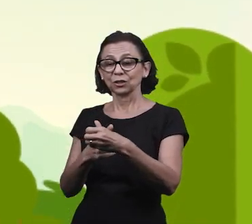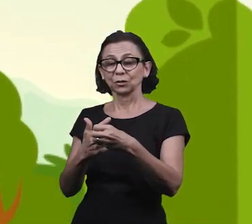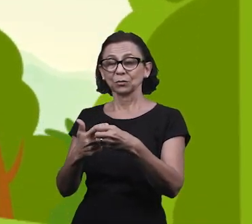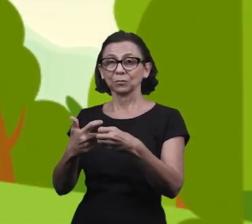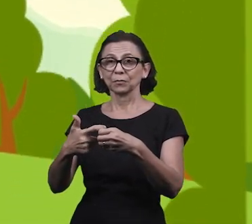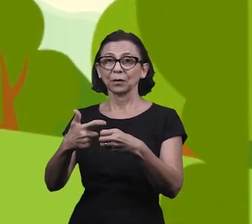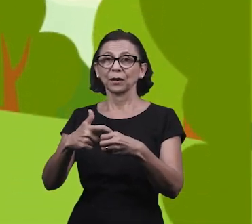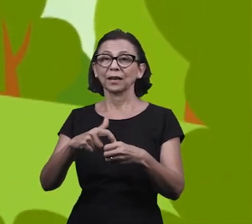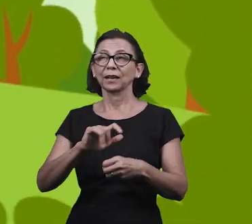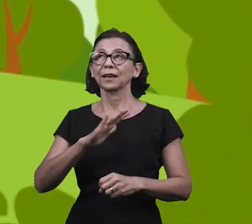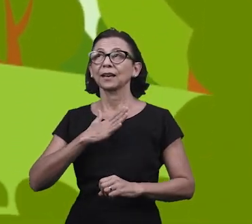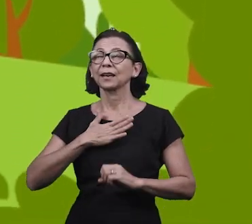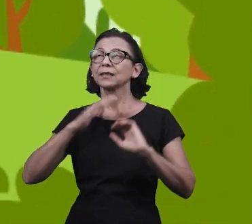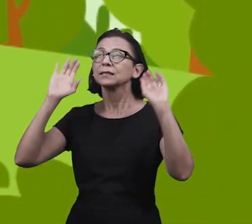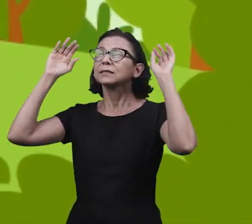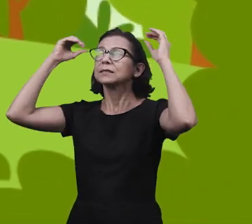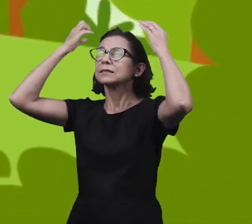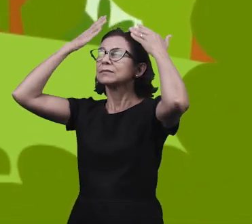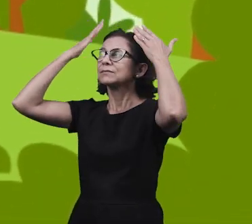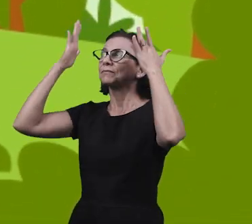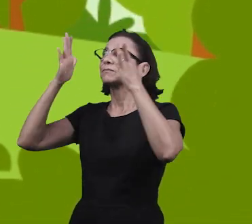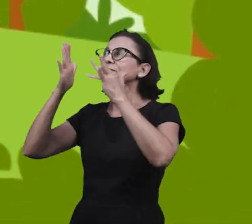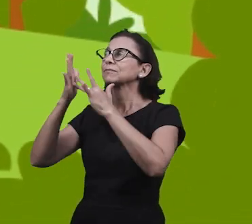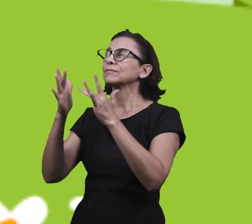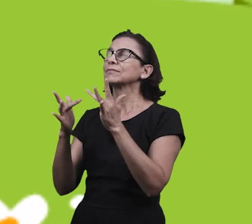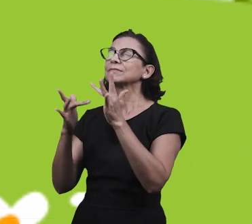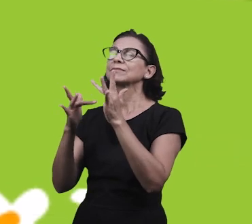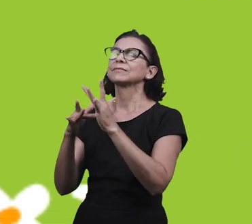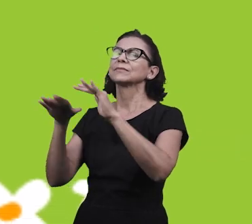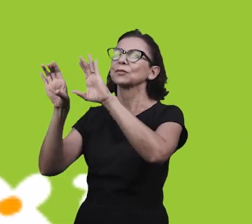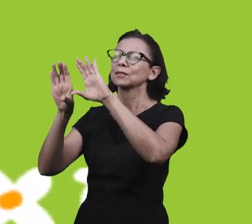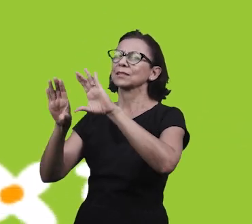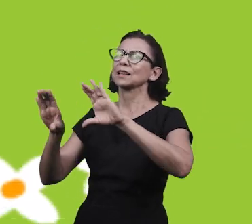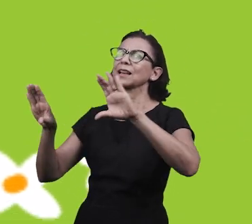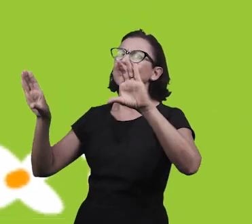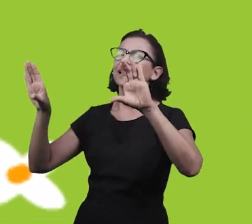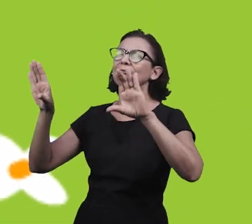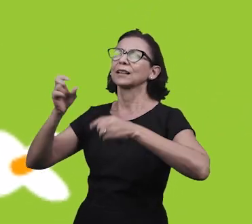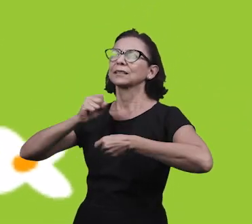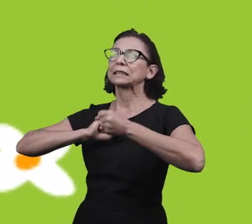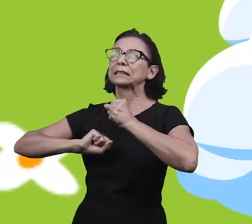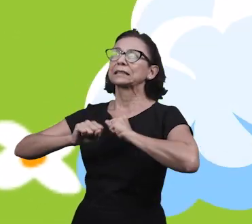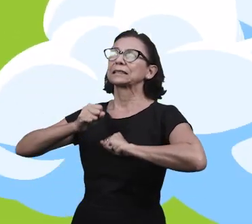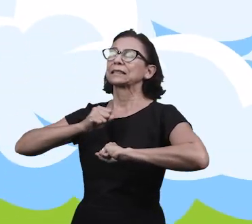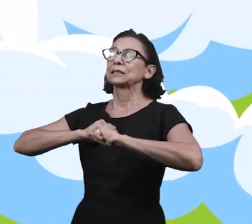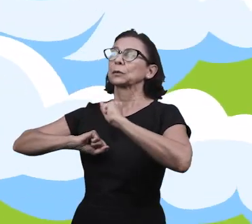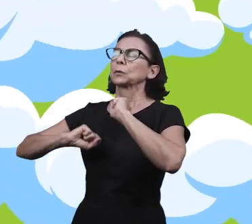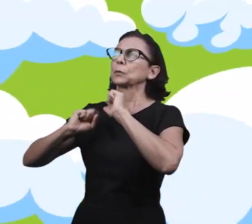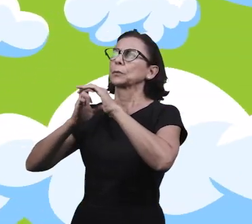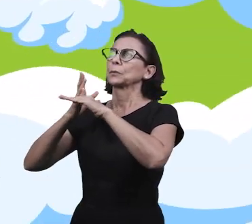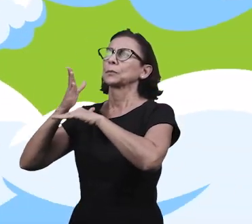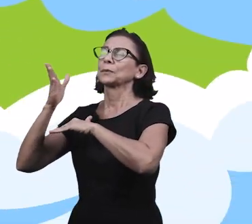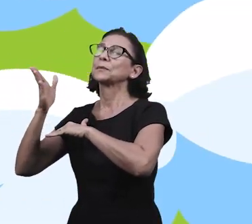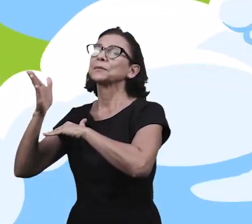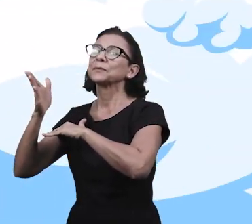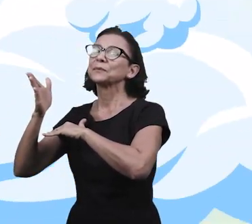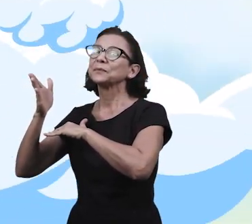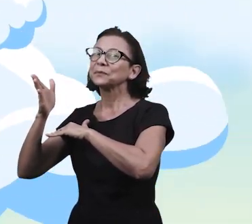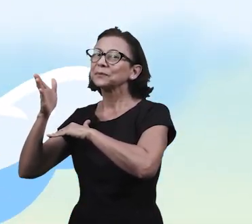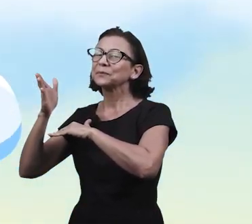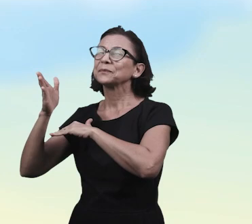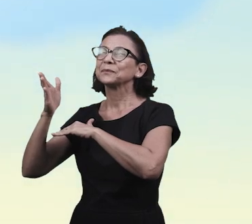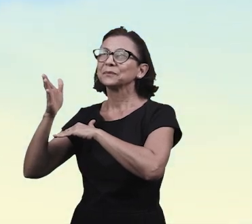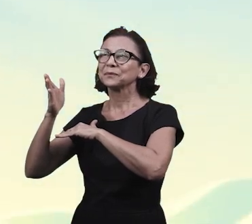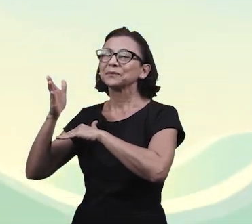Jerusalém, cidade do meu rei, a cada dia anseio estar